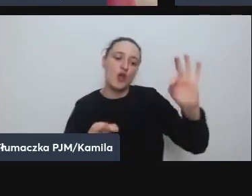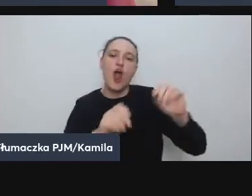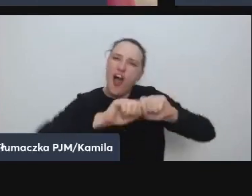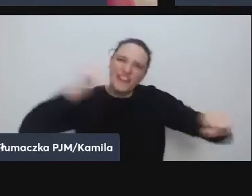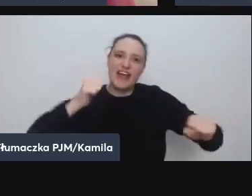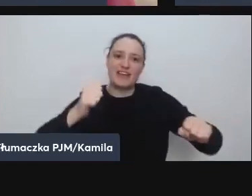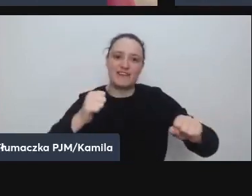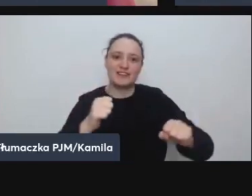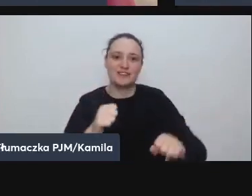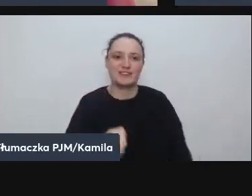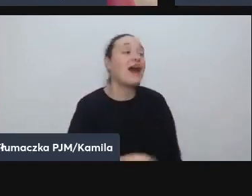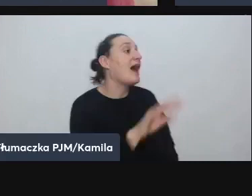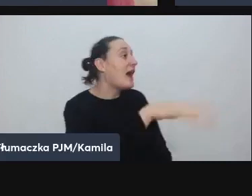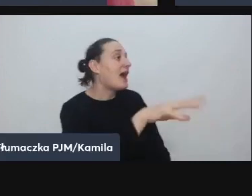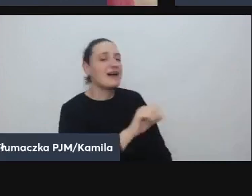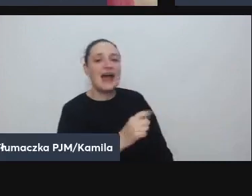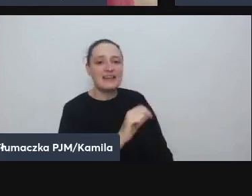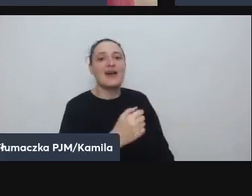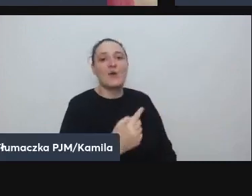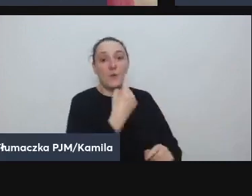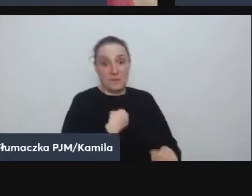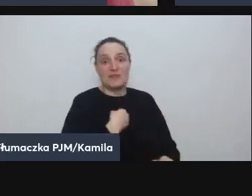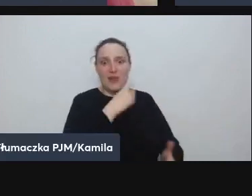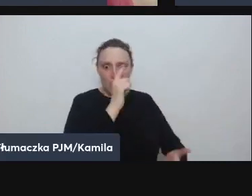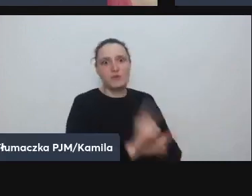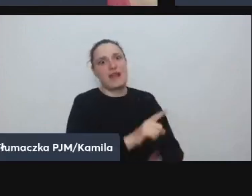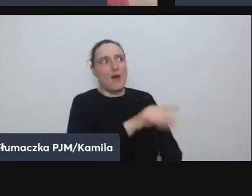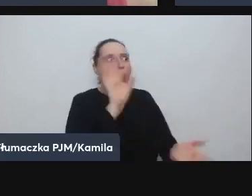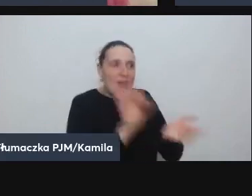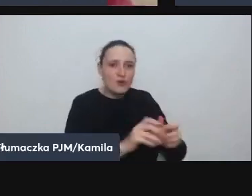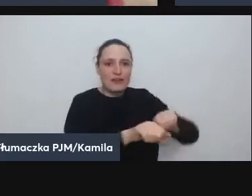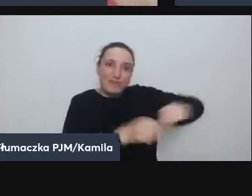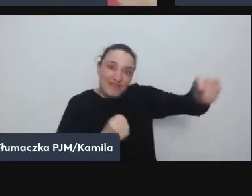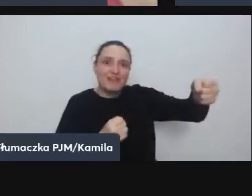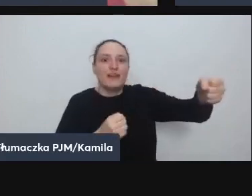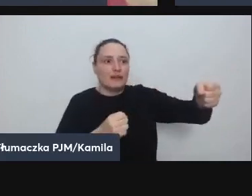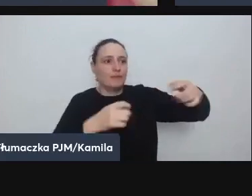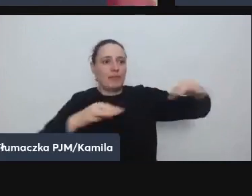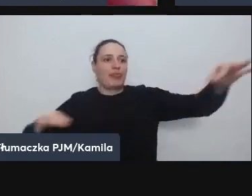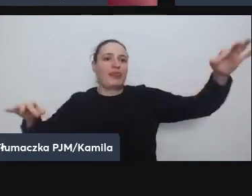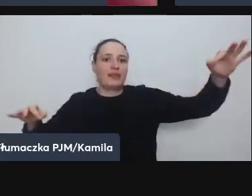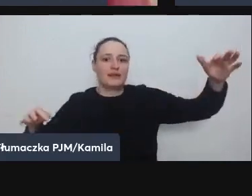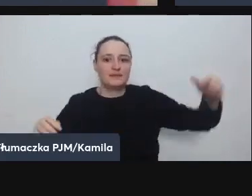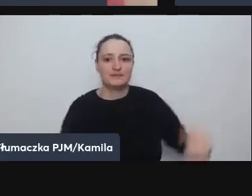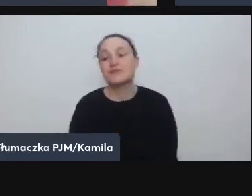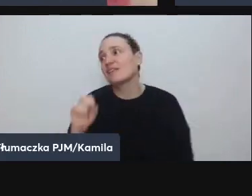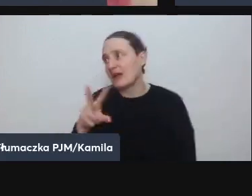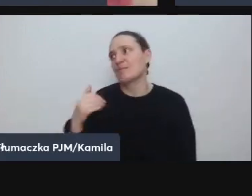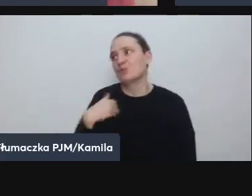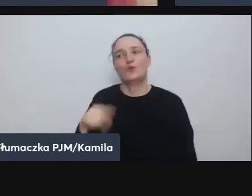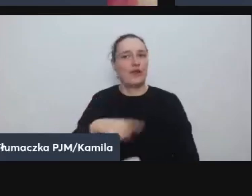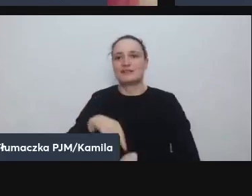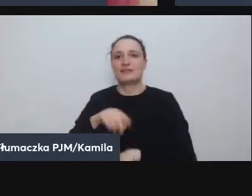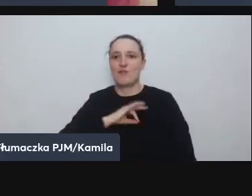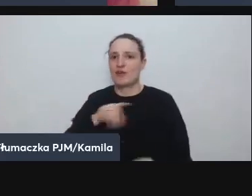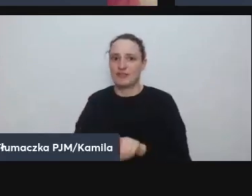mnie ostatnio dziewczyna oderwała. Tak, tak, tak, ale nie, u mnie też było tak na lekcji, właśnie dziewczyna oderwała,